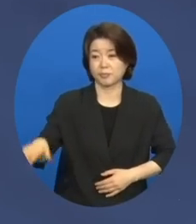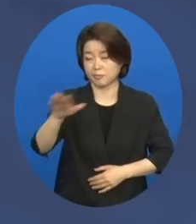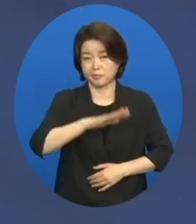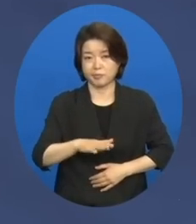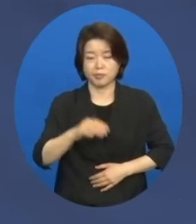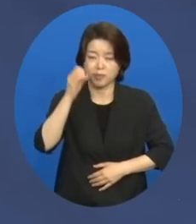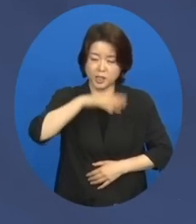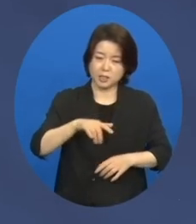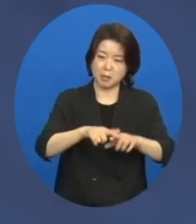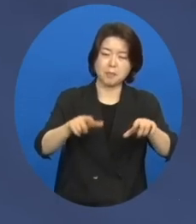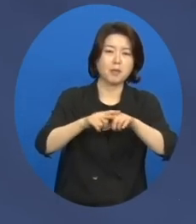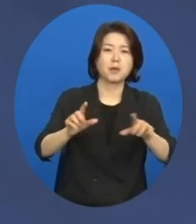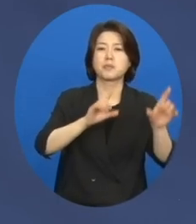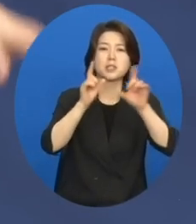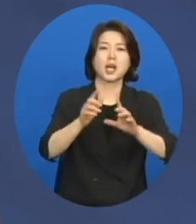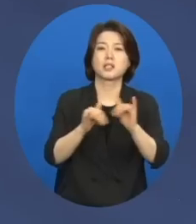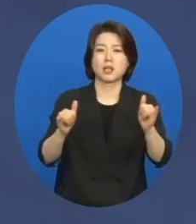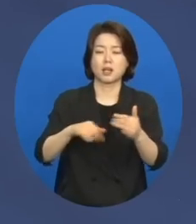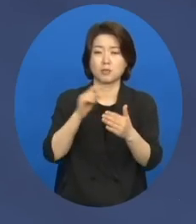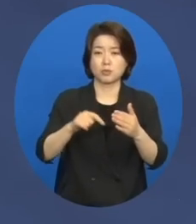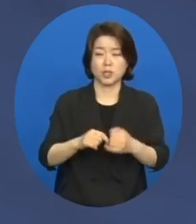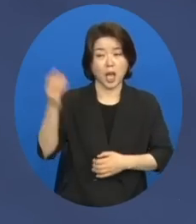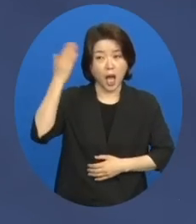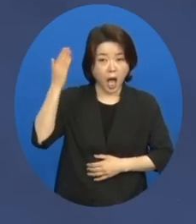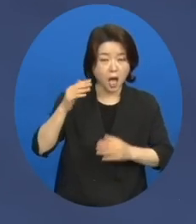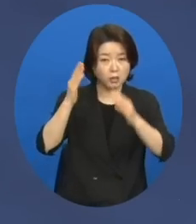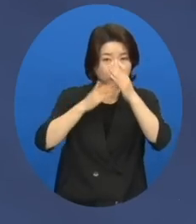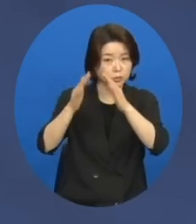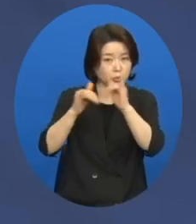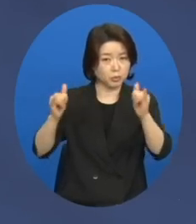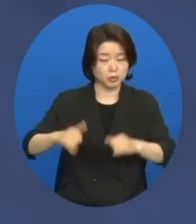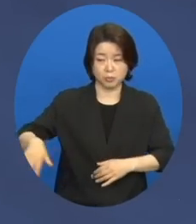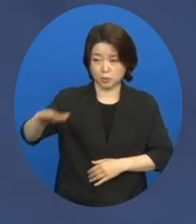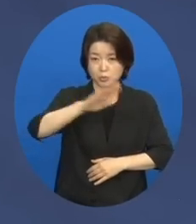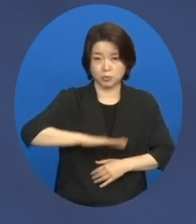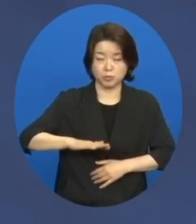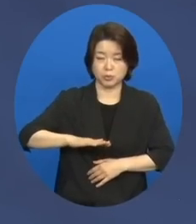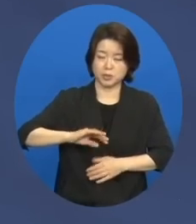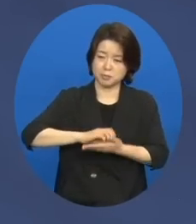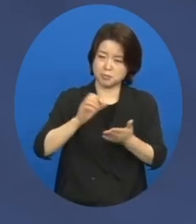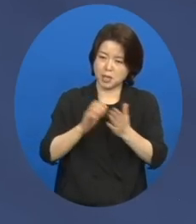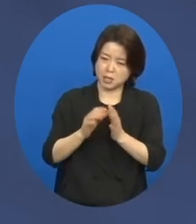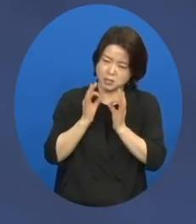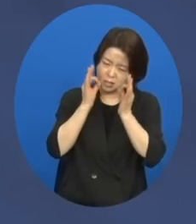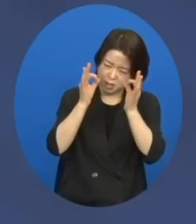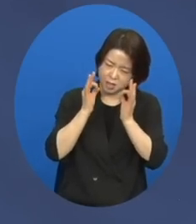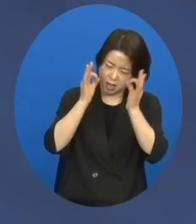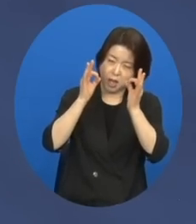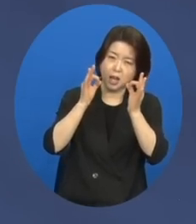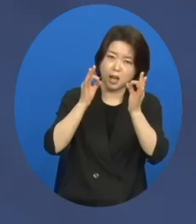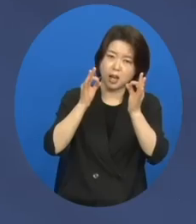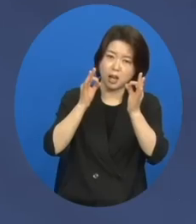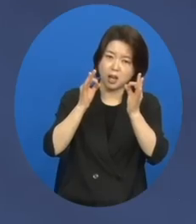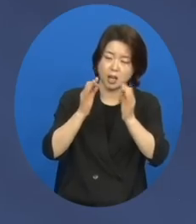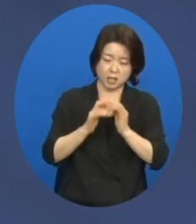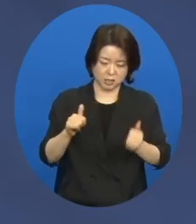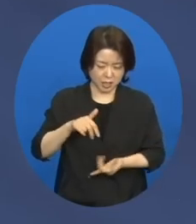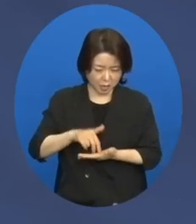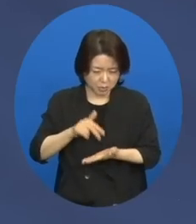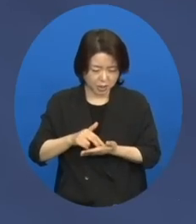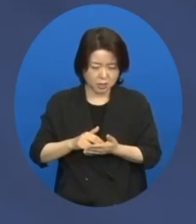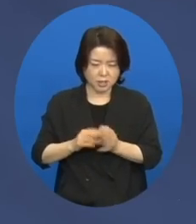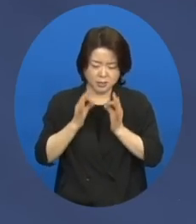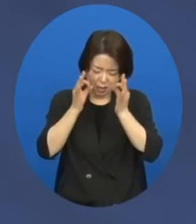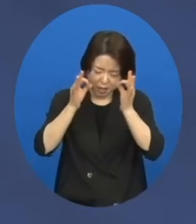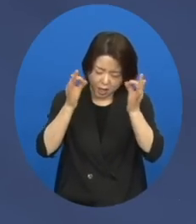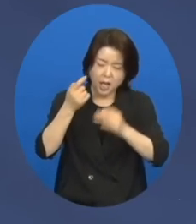평범하게 살아가는 사람 중에 대한민국의 성도들 중에 저희만큼 해볼 만큼 사람 편에서 최선으로